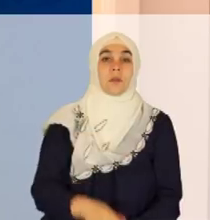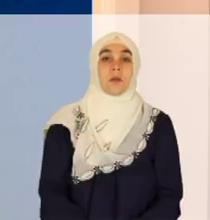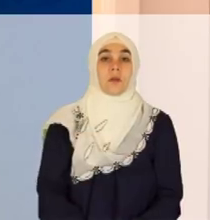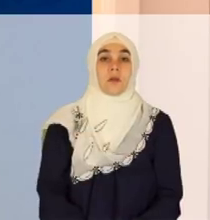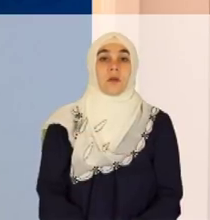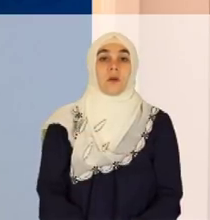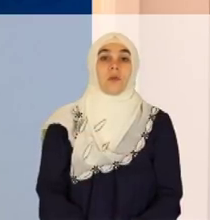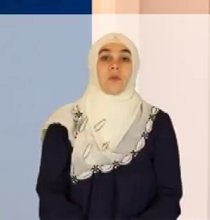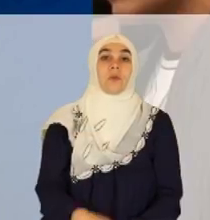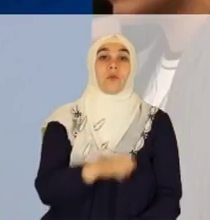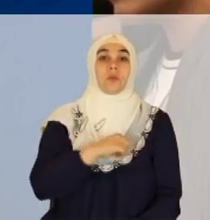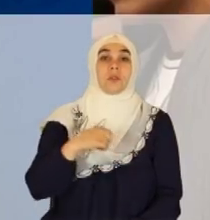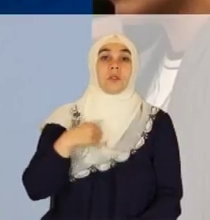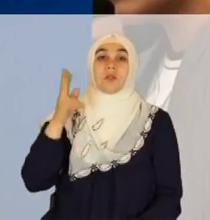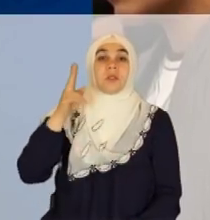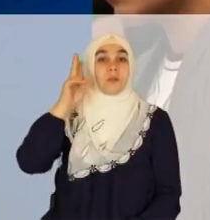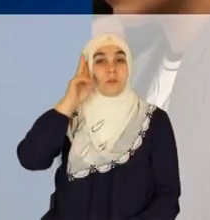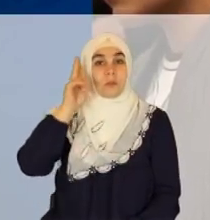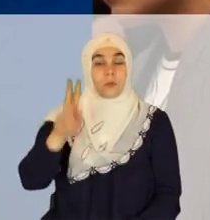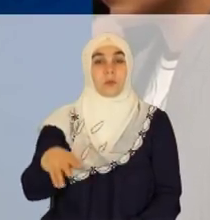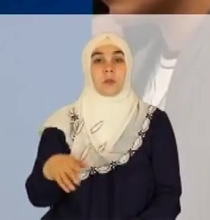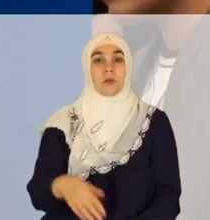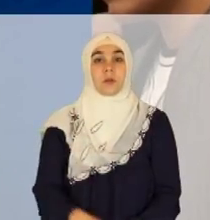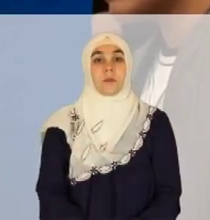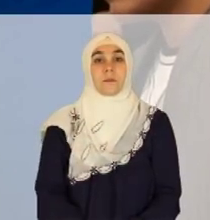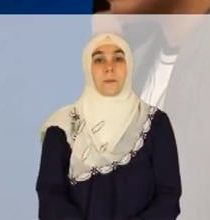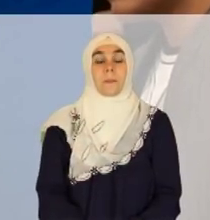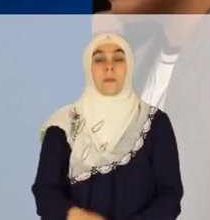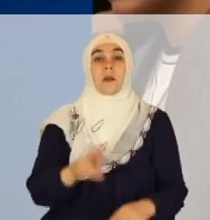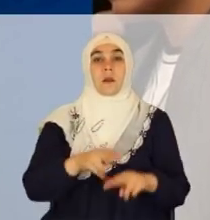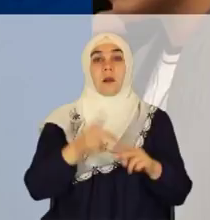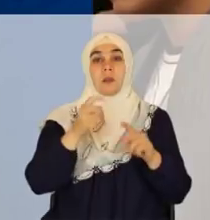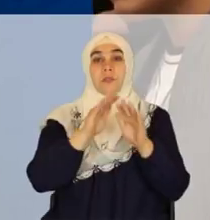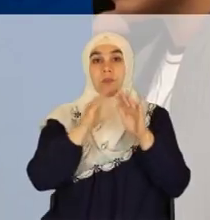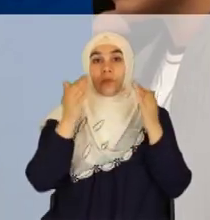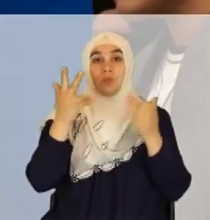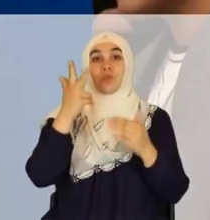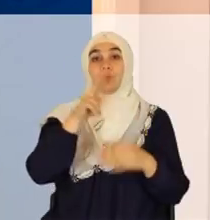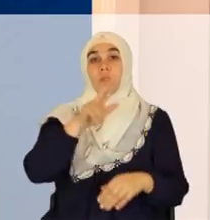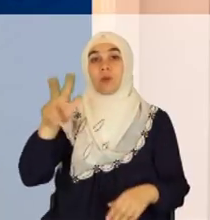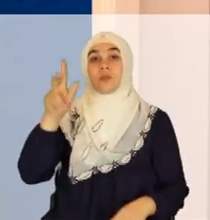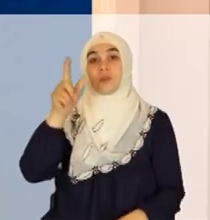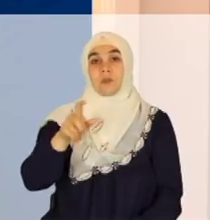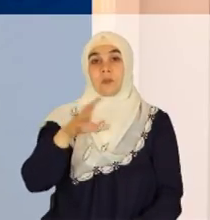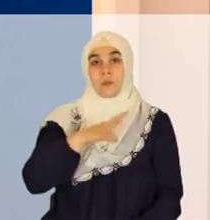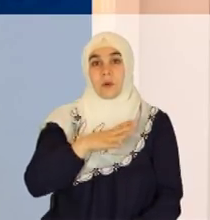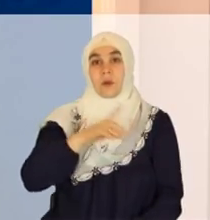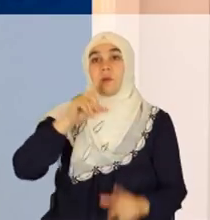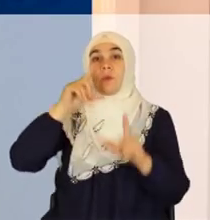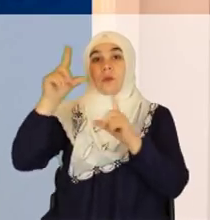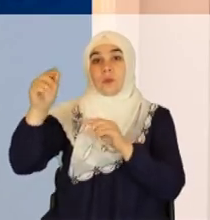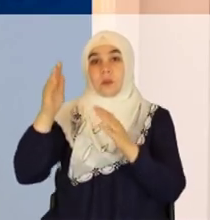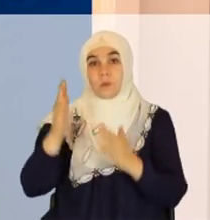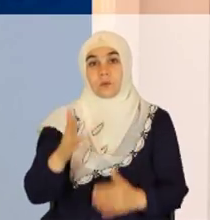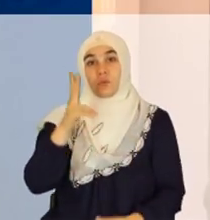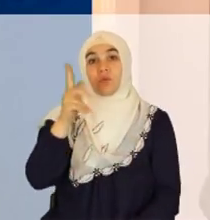taoloning o'ziga bog'liq, buni hech kim bilmaydi. O'sha hajga hozir 3 milliondan ortiq odam borayotgan bo'lsa,